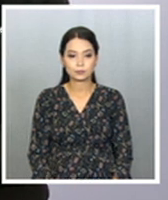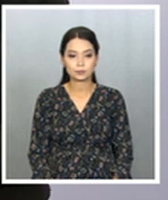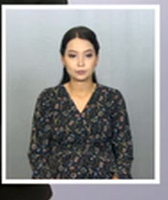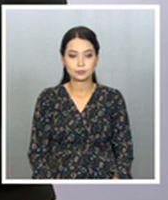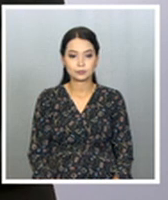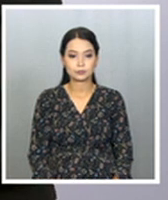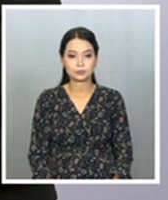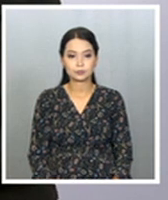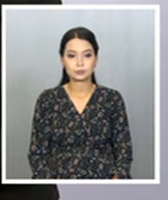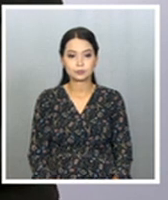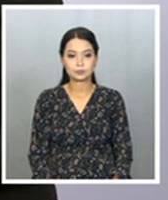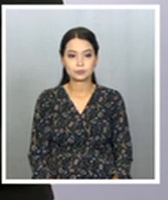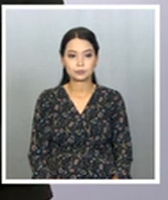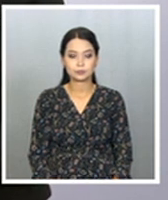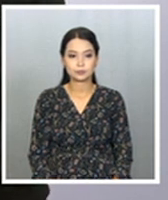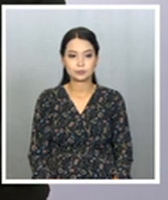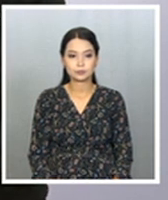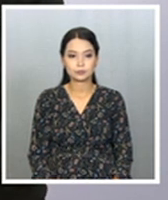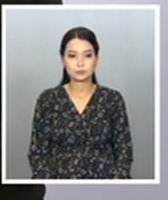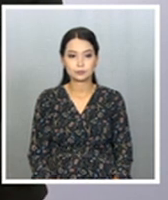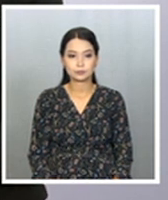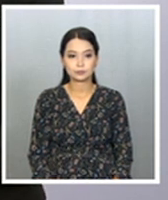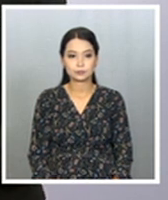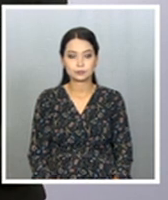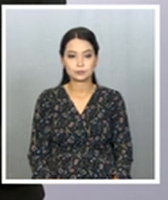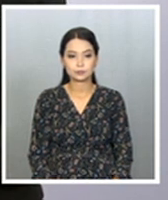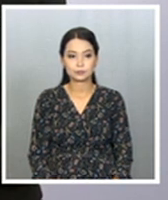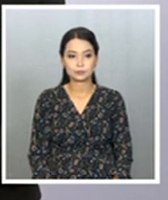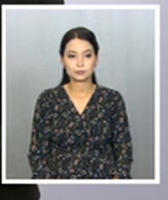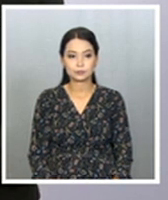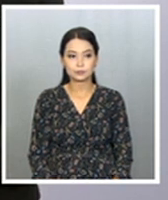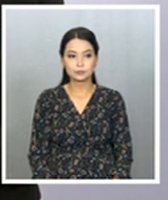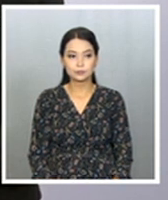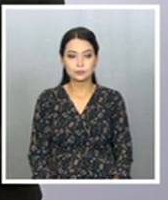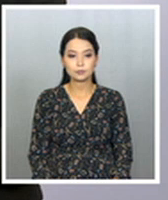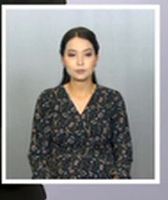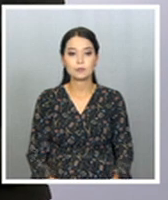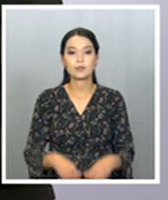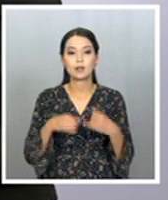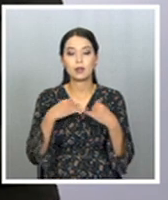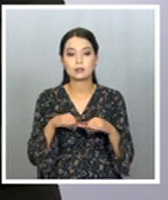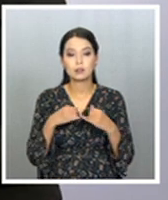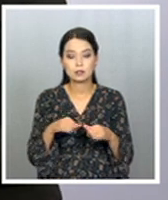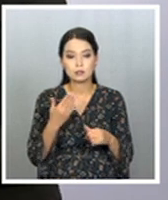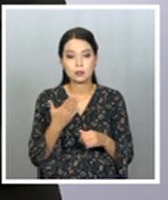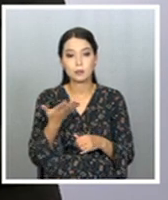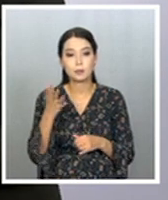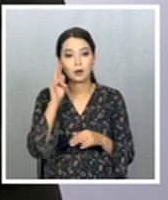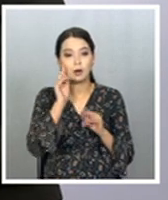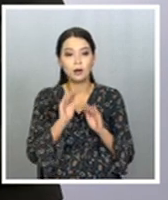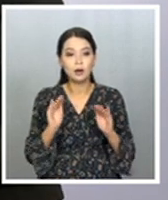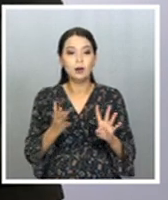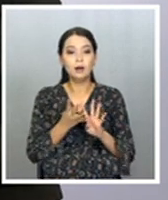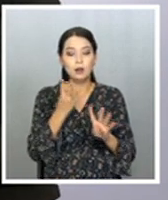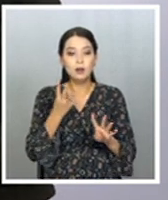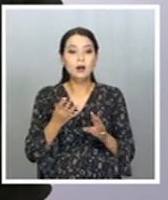қалады. Сонда есептің жауабы 10. Сонда бізде асханада 5 оқушыдан, кезекшілікке 2 оқушыдан